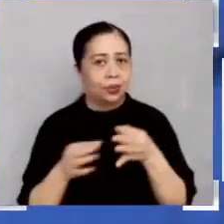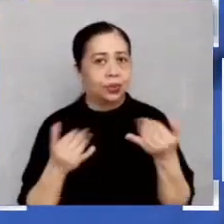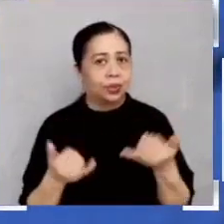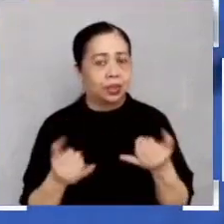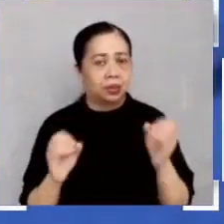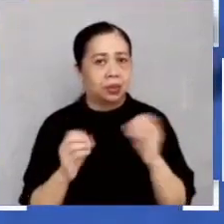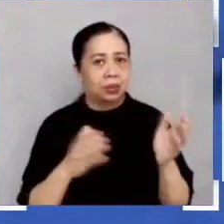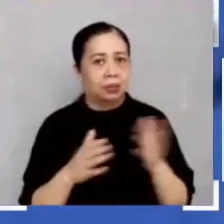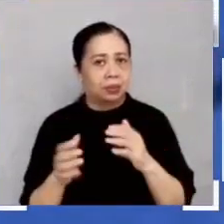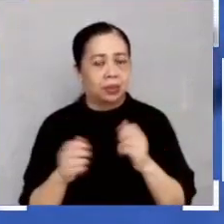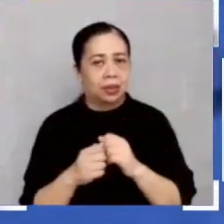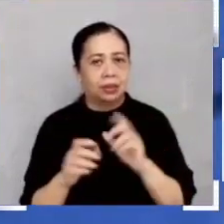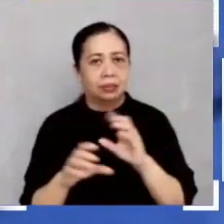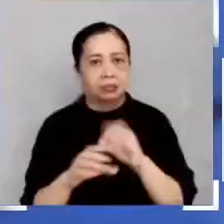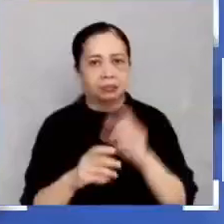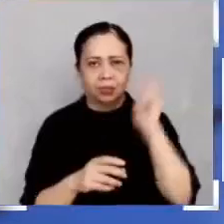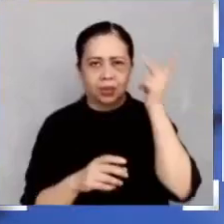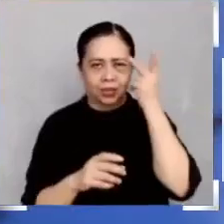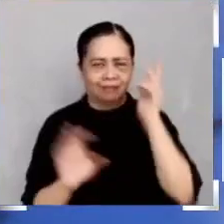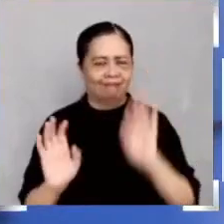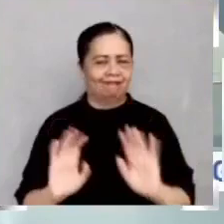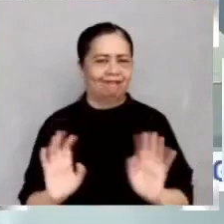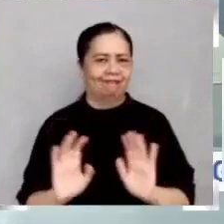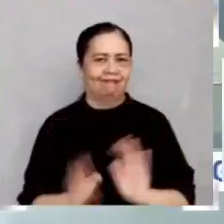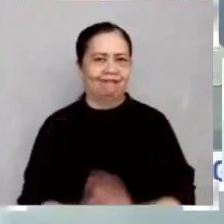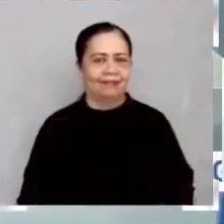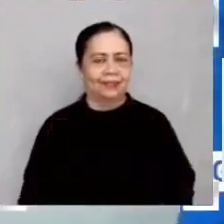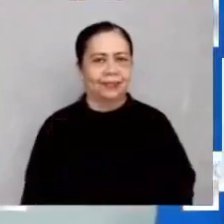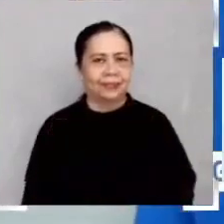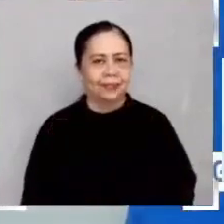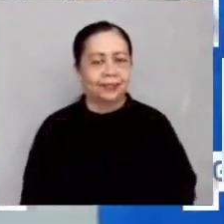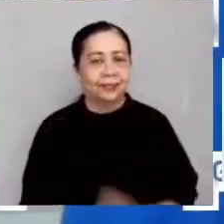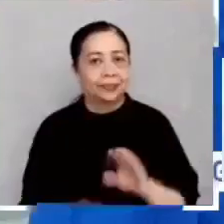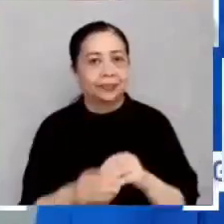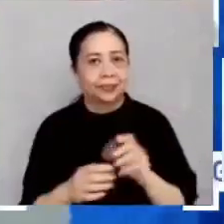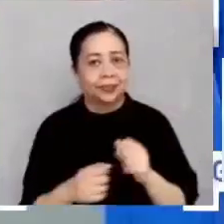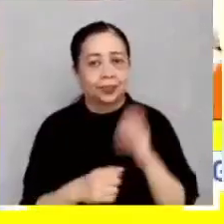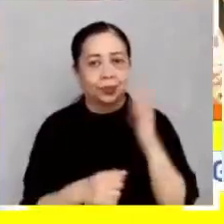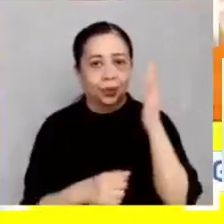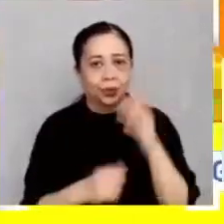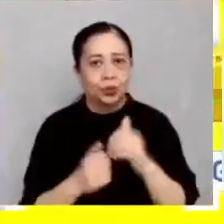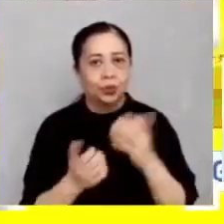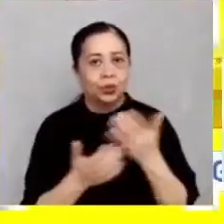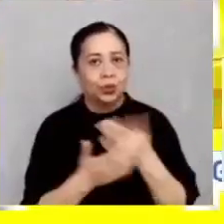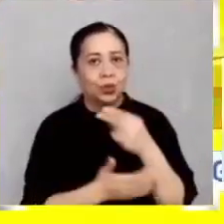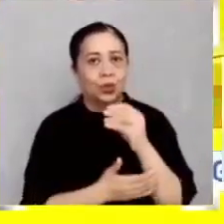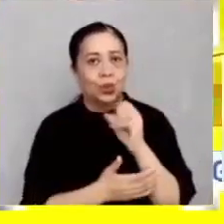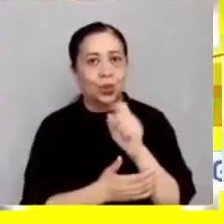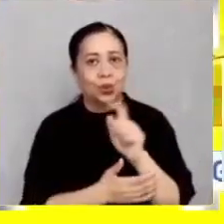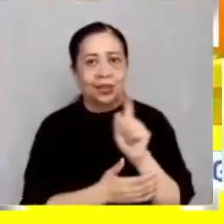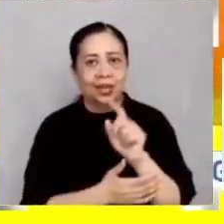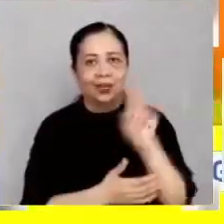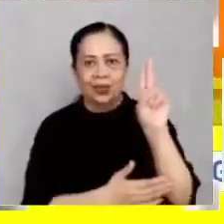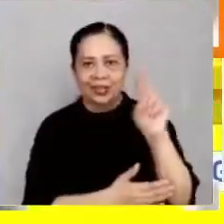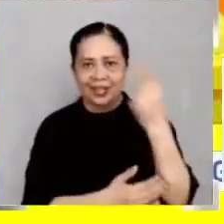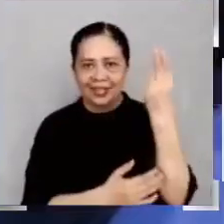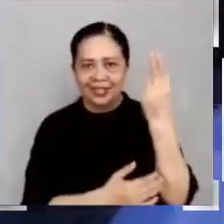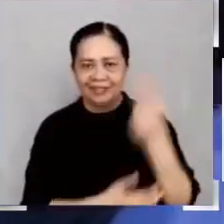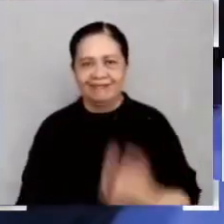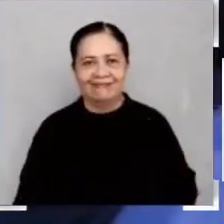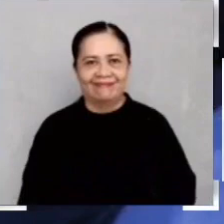planong sumabak sa politika. Nag-enjoy naman daw siya sa kanyang unang araw bilang bagong host ng Unang Hirit.